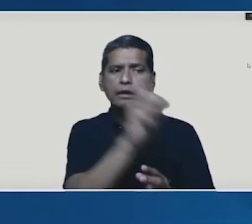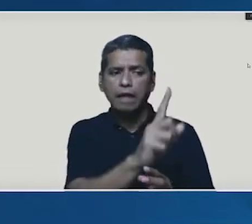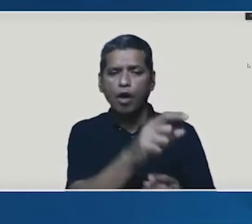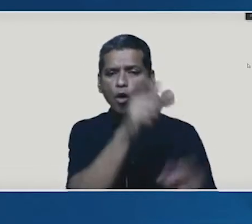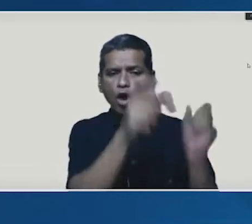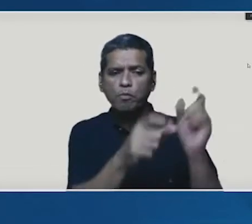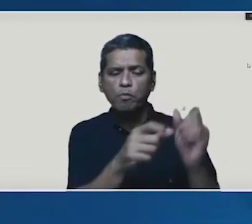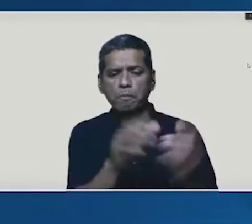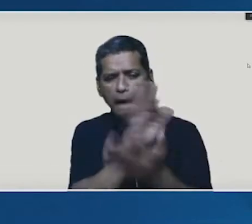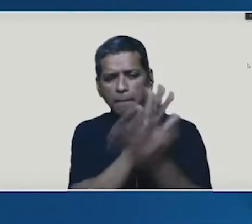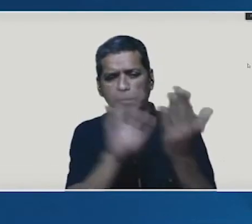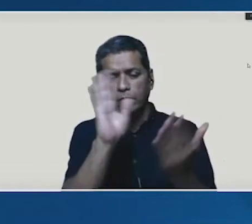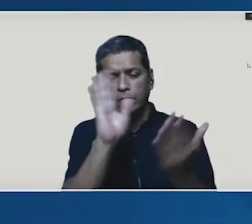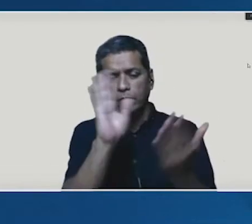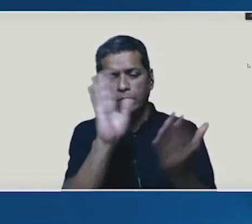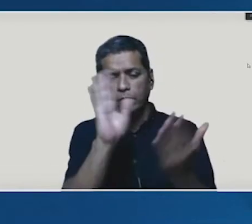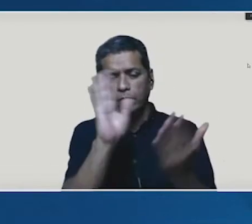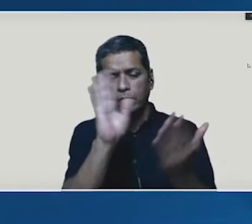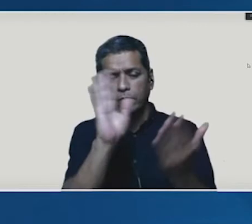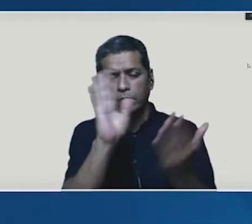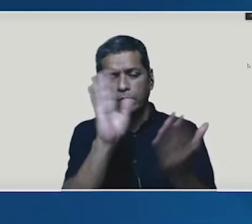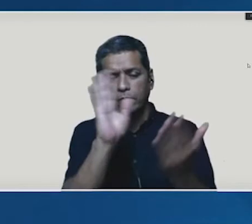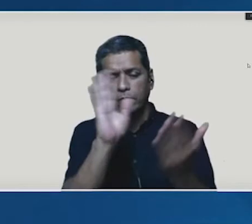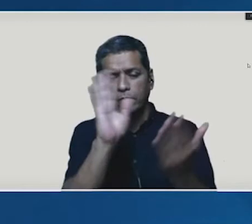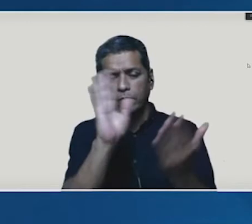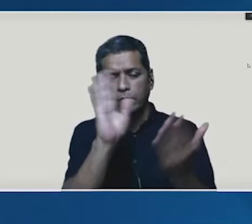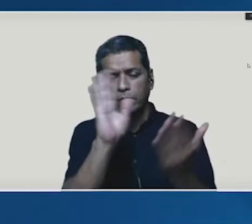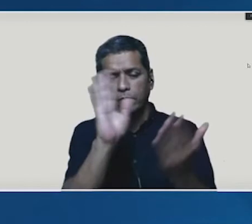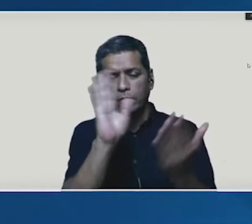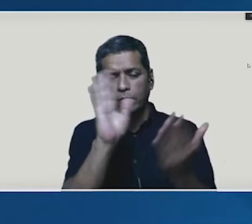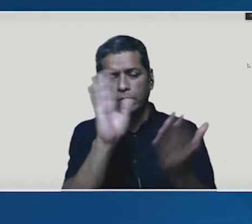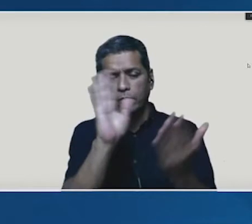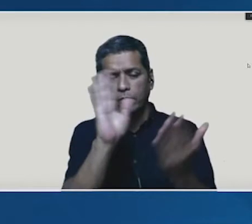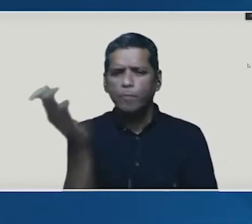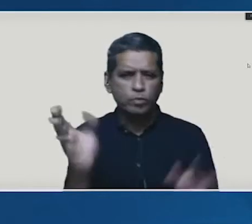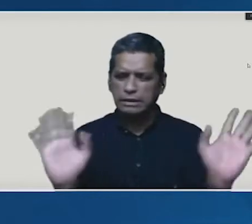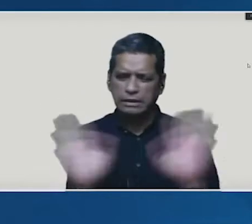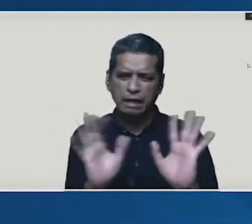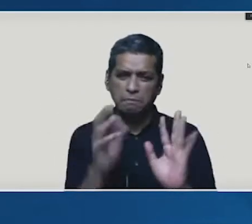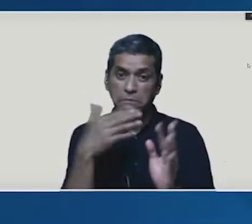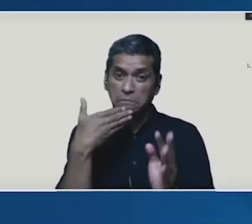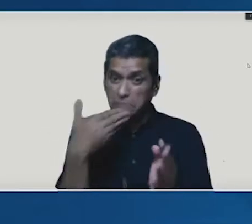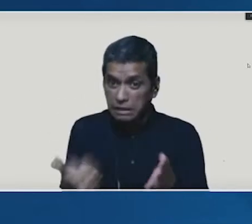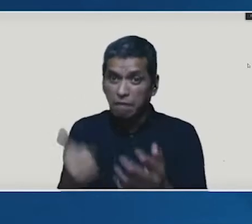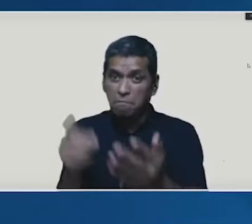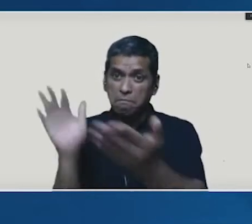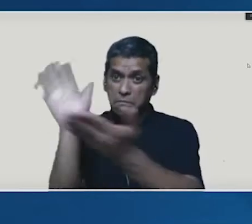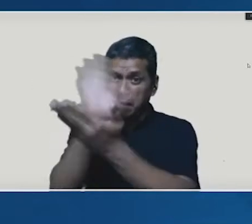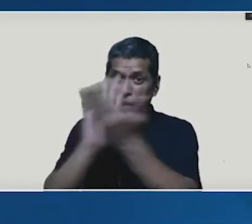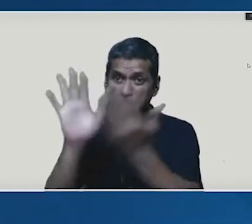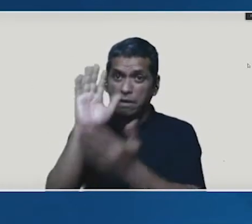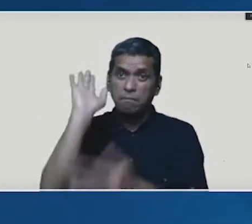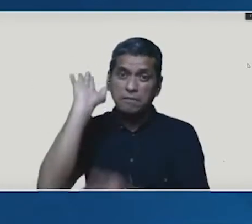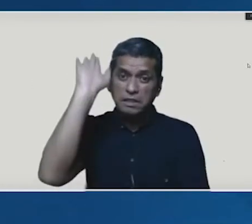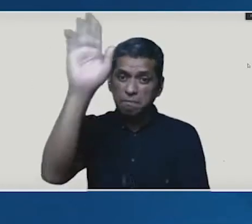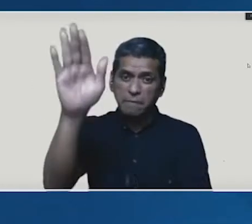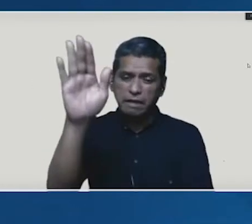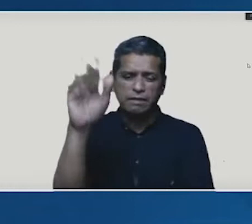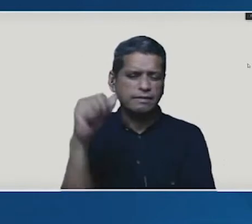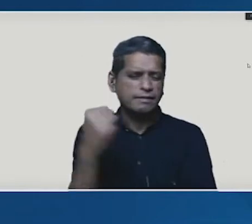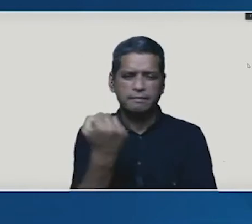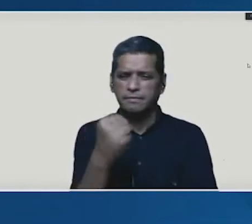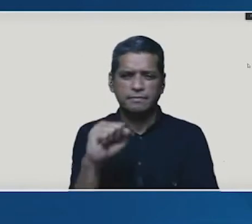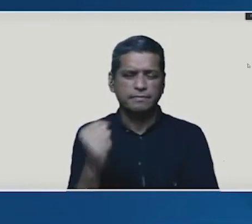kepada siapapun tapi andalkan kepala satu tokoh yang lebih hebat yaitu dikatakan